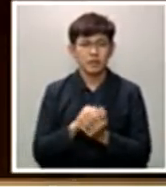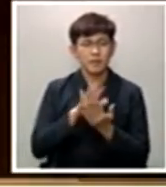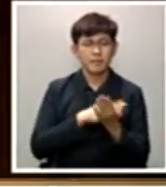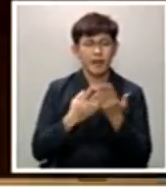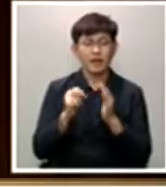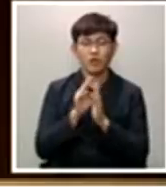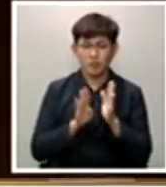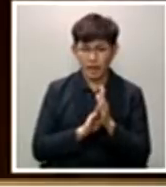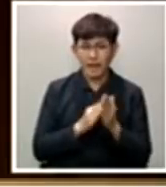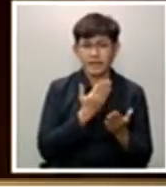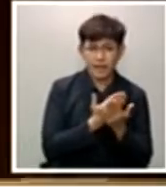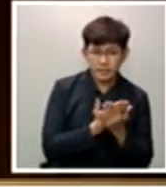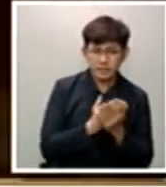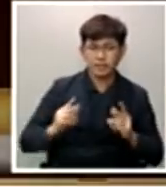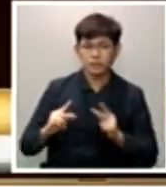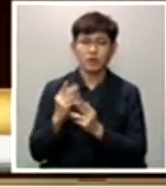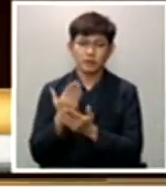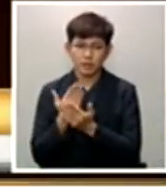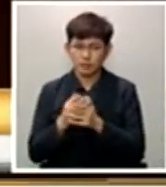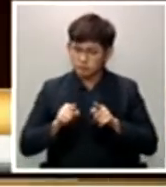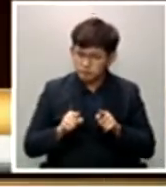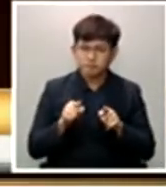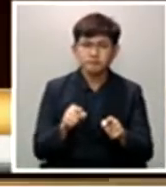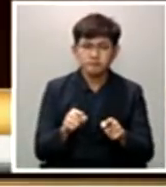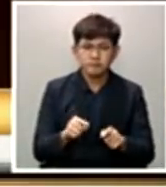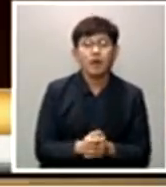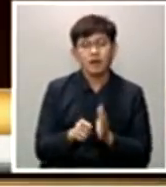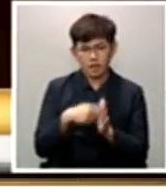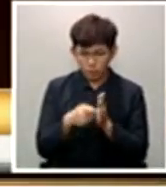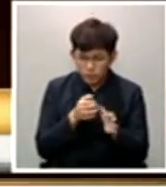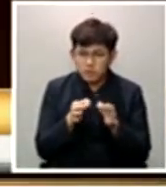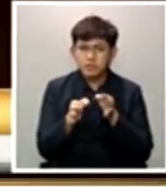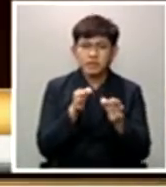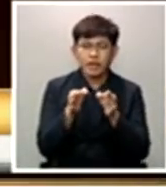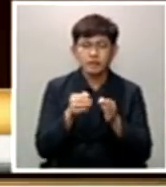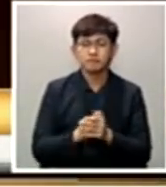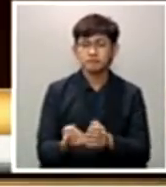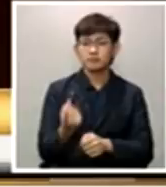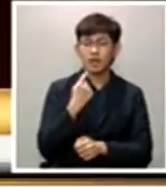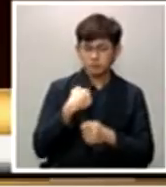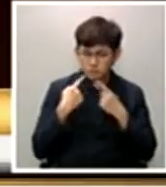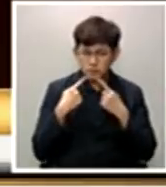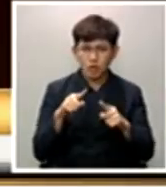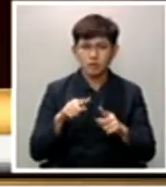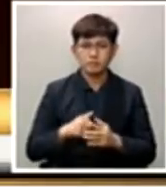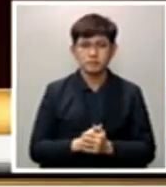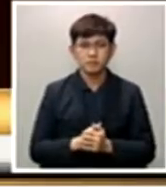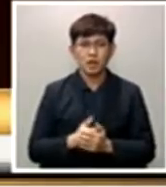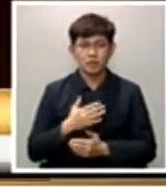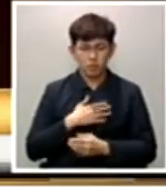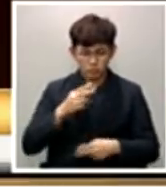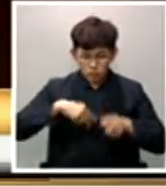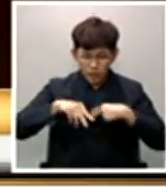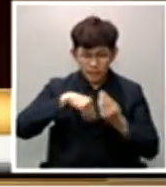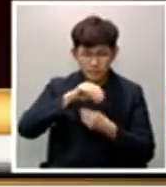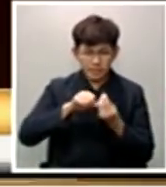ด้วยกันนี่คือเหตุผลในการชี้แจงและเป็นคำถามที่ท่านถามมาสักครู่นี้ผมไม่ได้กำกับเศรษฐกิจ